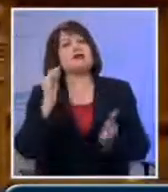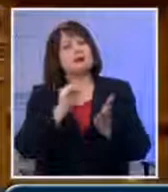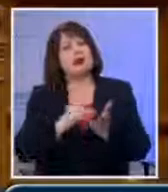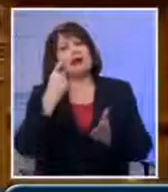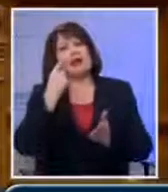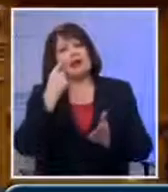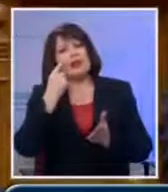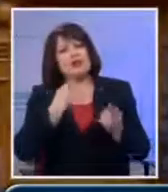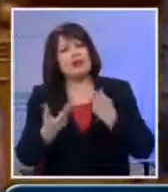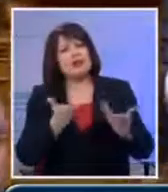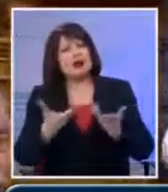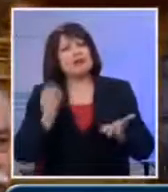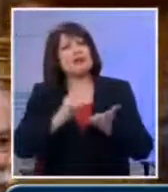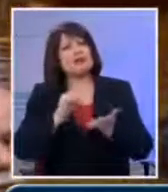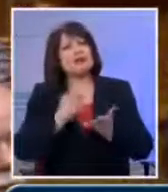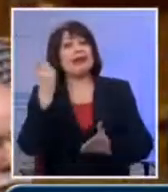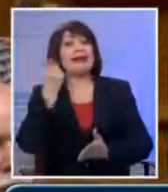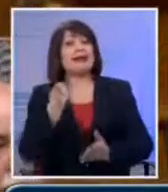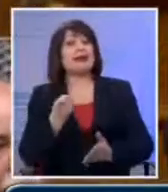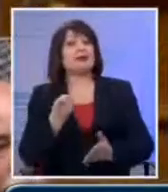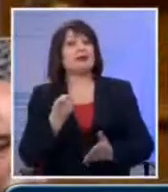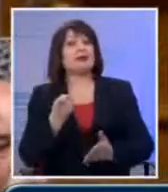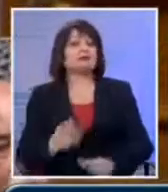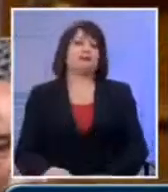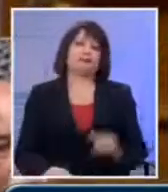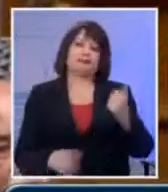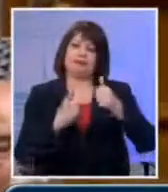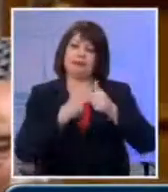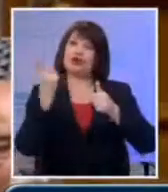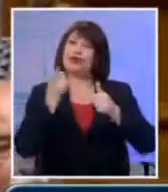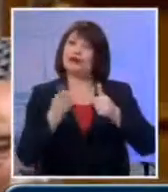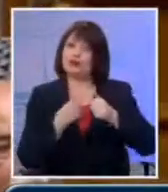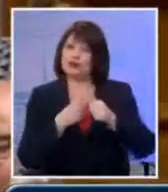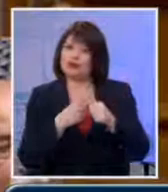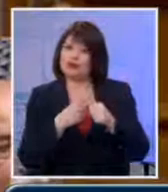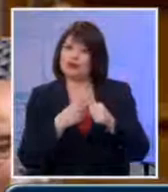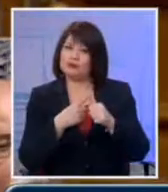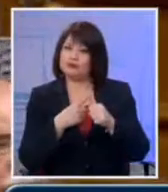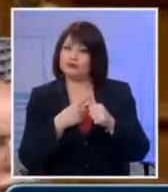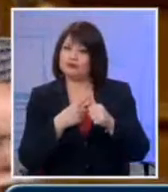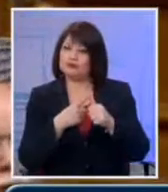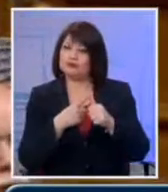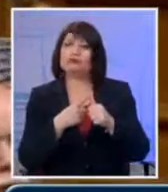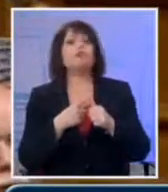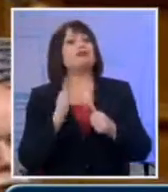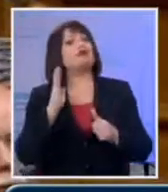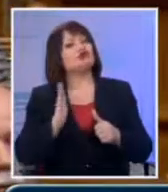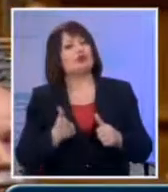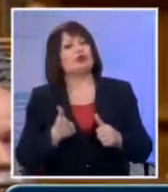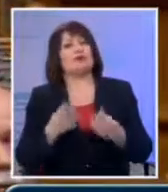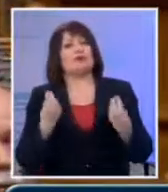και επαναδιαπραγμάτευσης με κριτήρια. Πρώτο κριτήριο, η βέλτιστη δυνατή